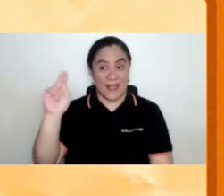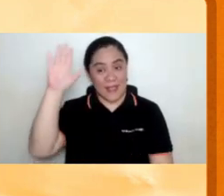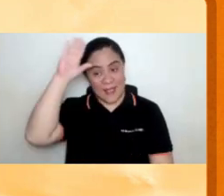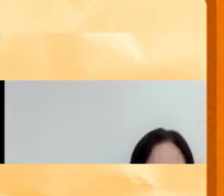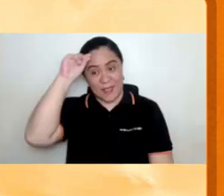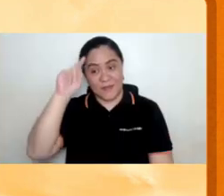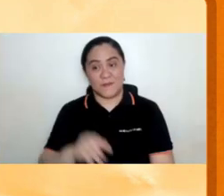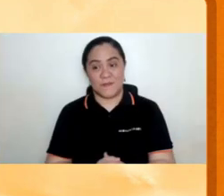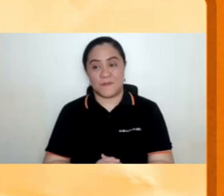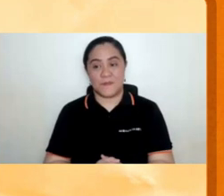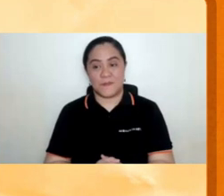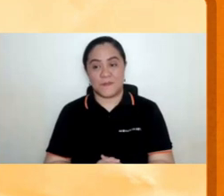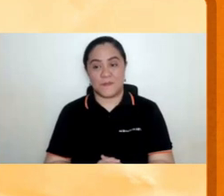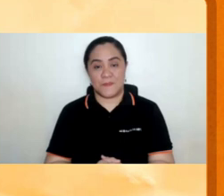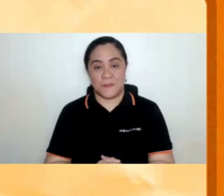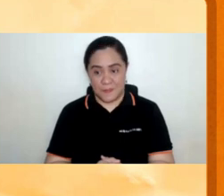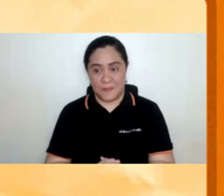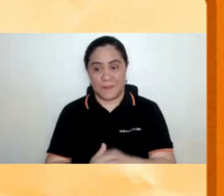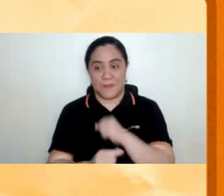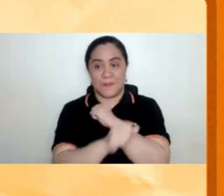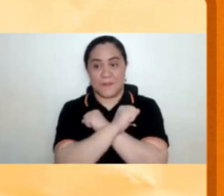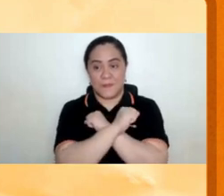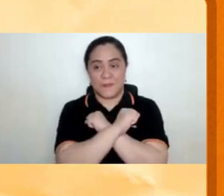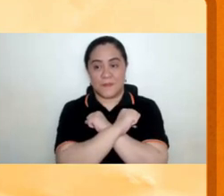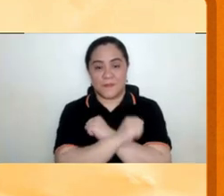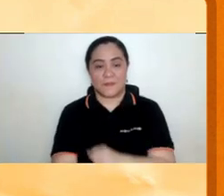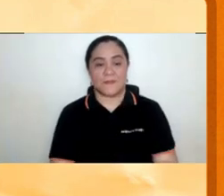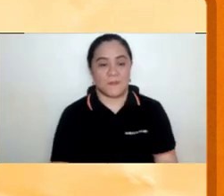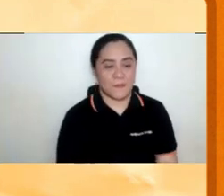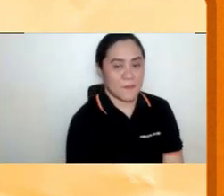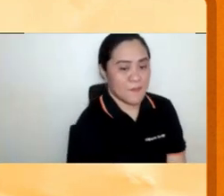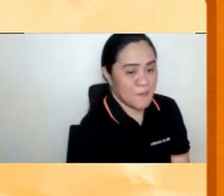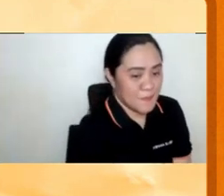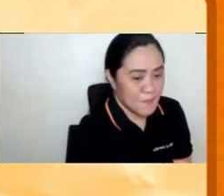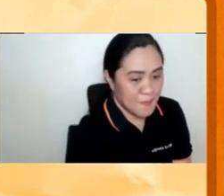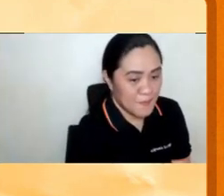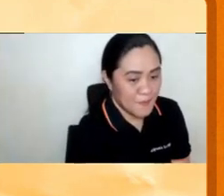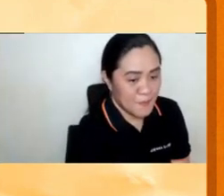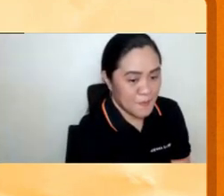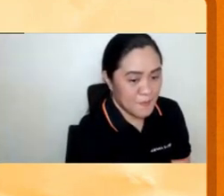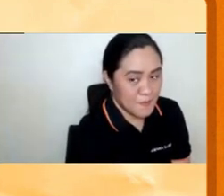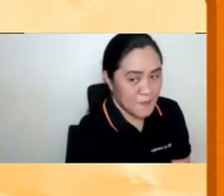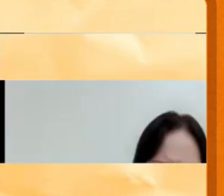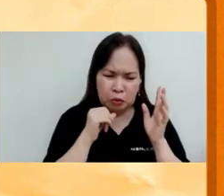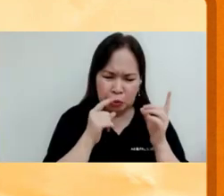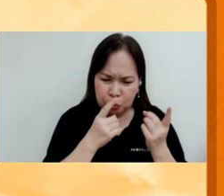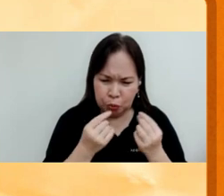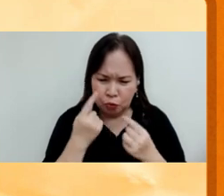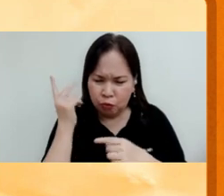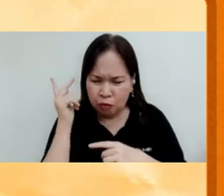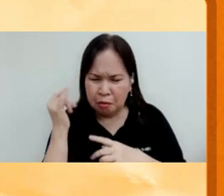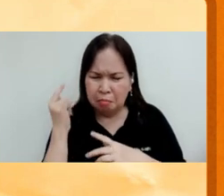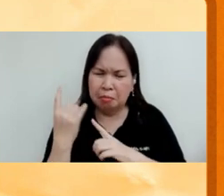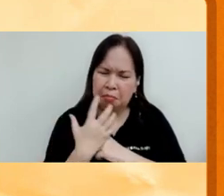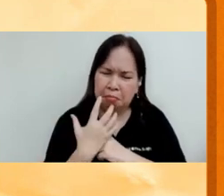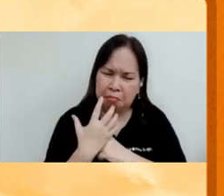isipin, Naku! Kapag hindi ko nagawa to para kay Carla, baka magalit siya sa akin at sabihin niyang hindi na niya ako kaibiganin at may